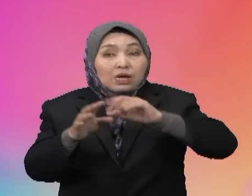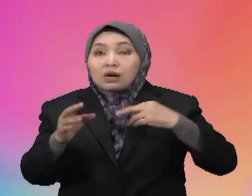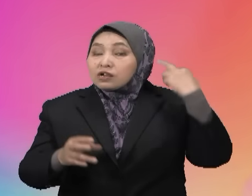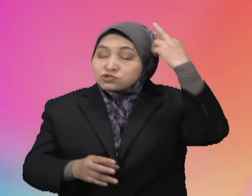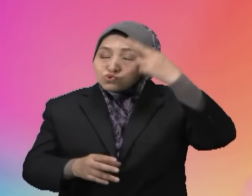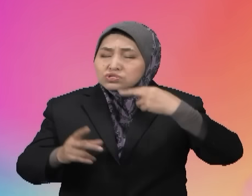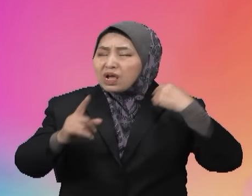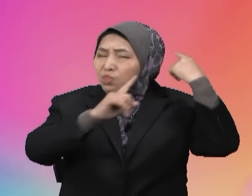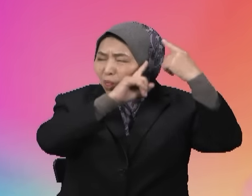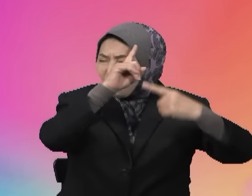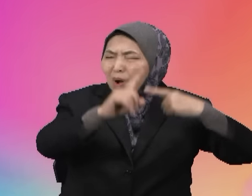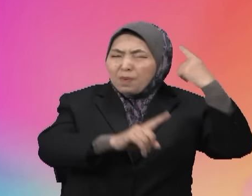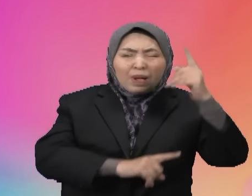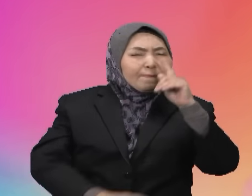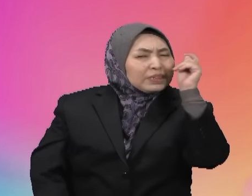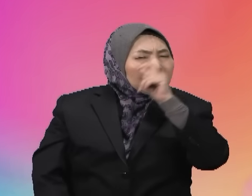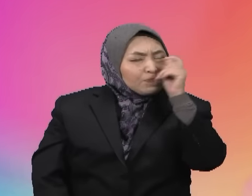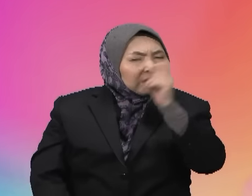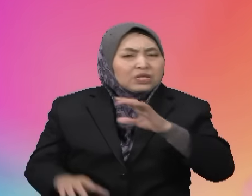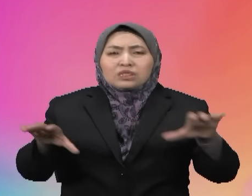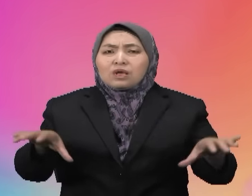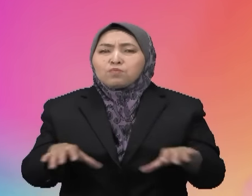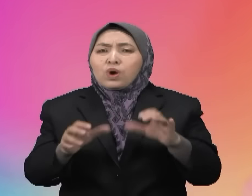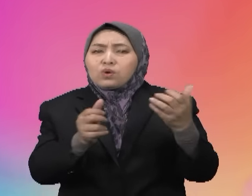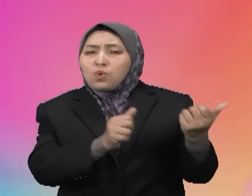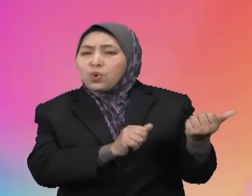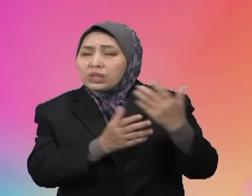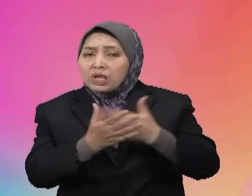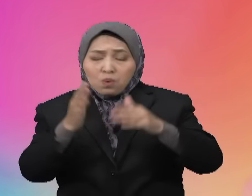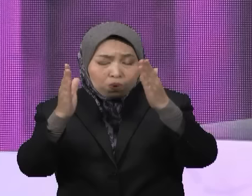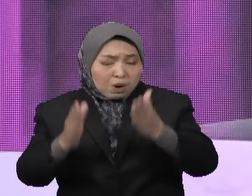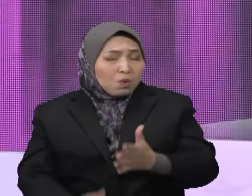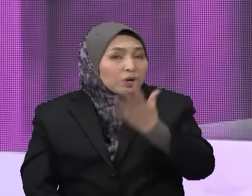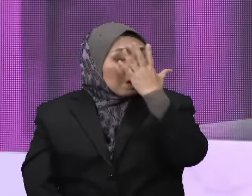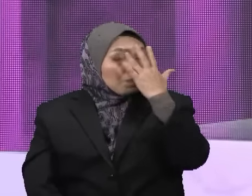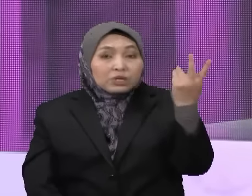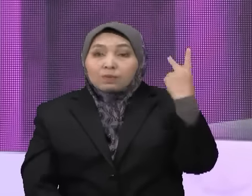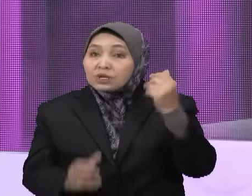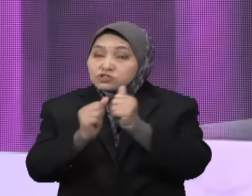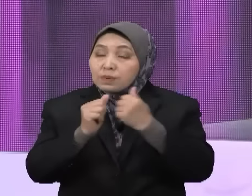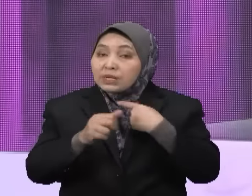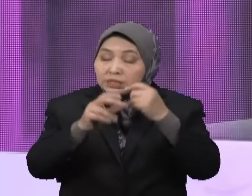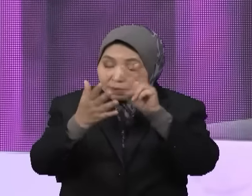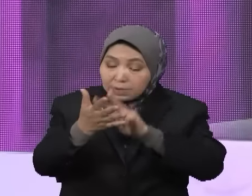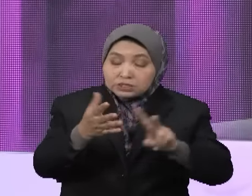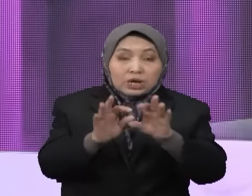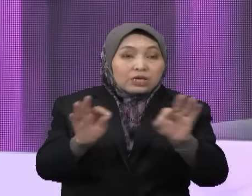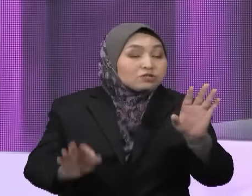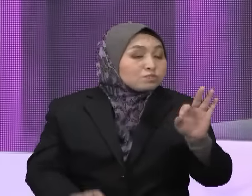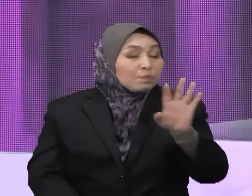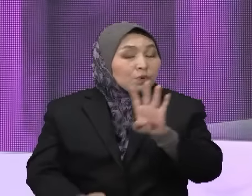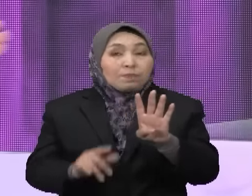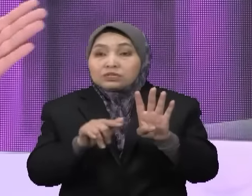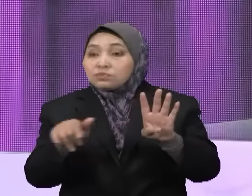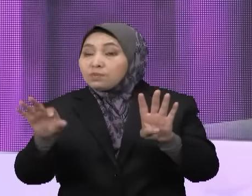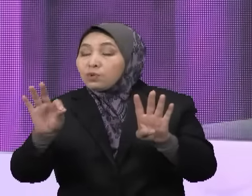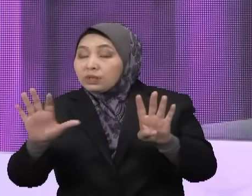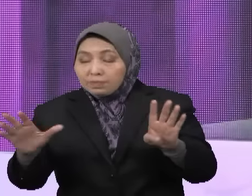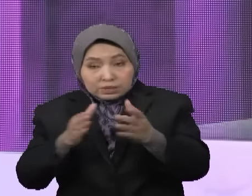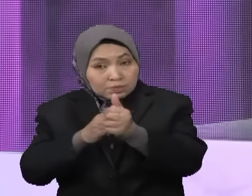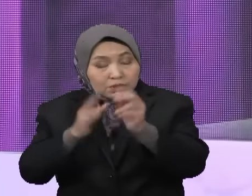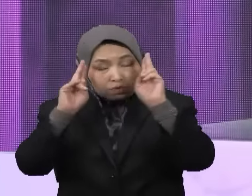helah ataupun tipu daya yang dilakukan oleh orang-orang munafik. Kita sama-sama membaca ayat 94-95 dipimpin Al-Fadhil